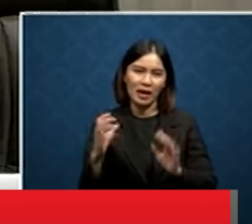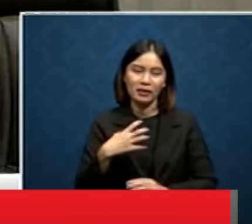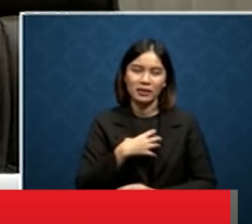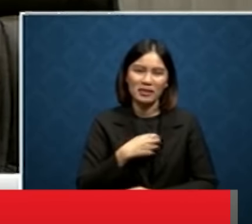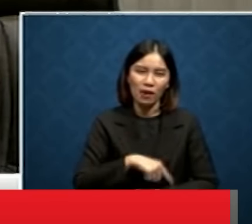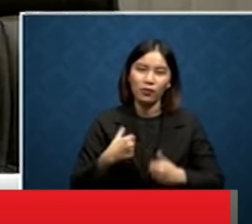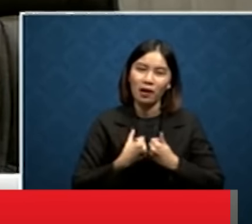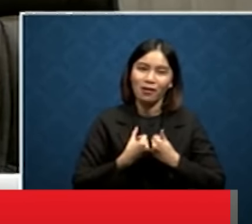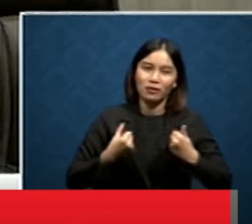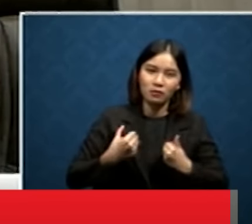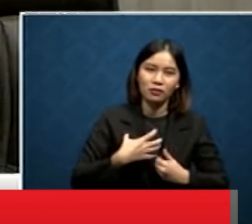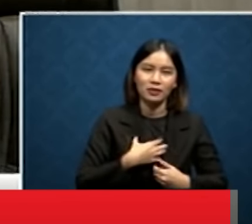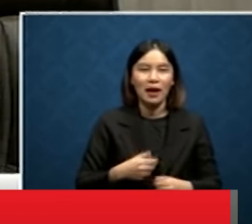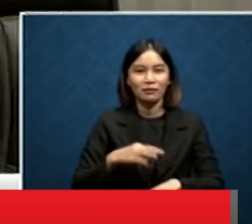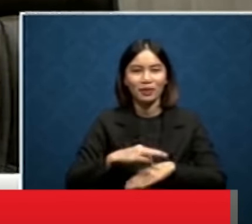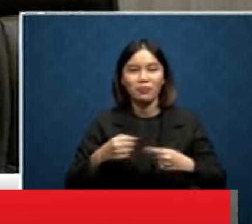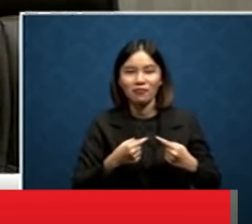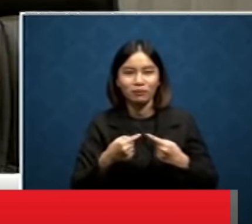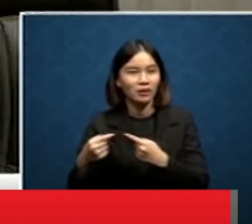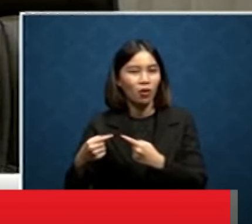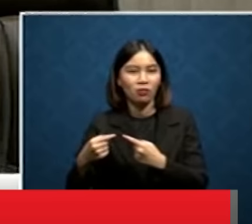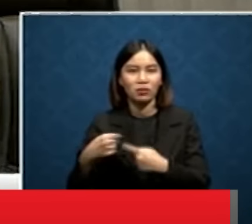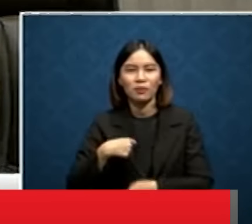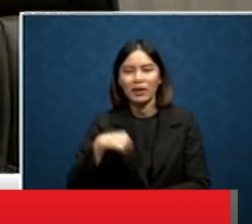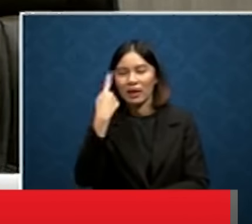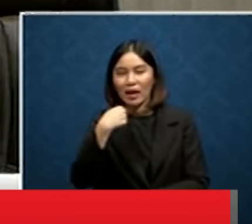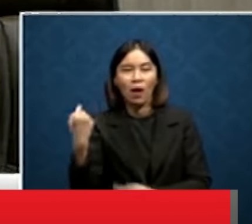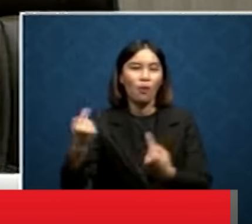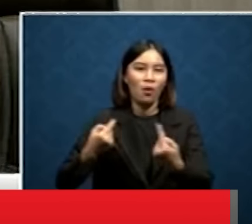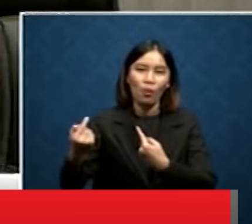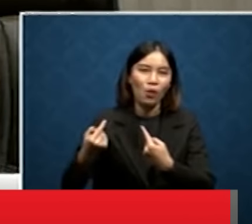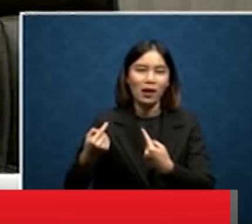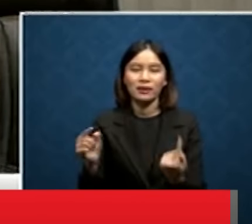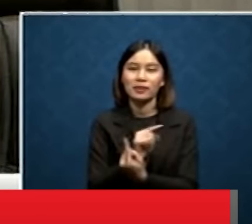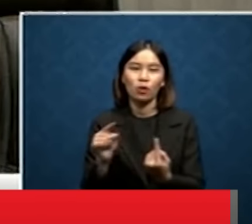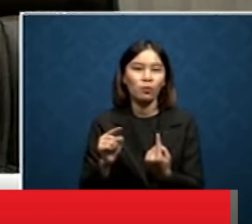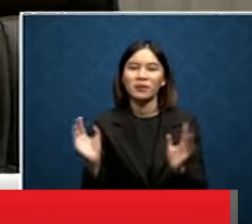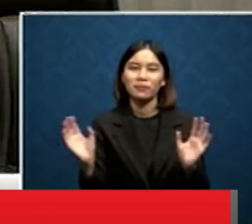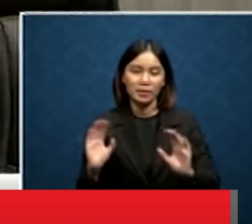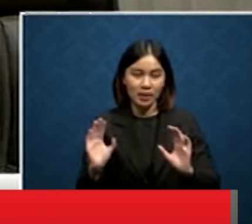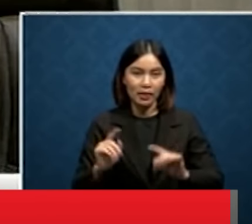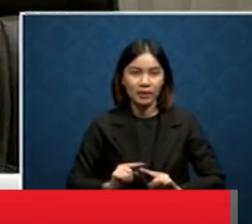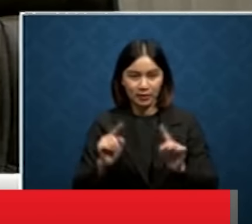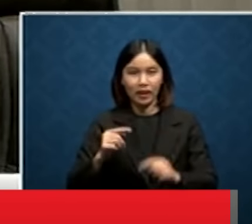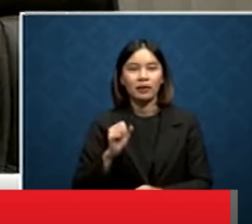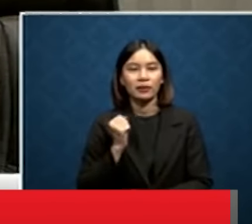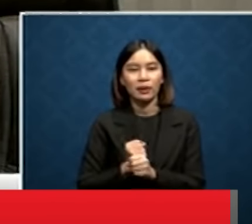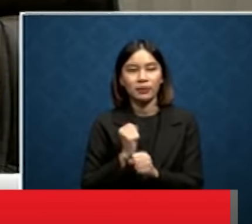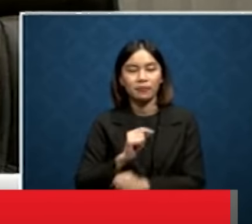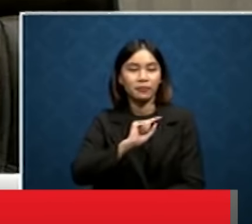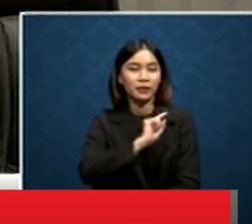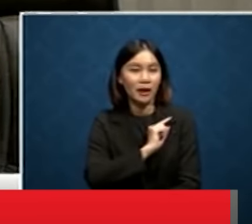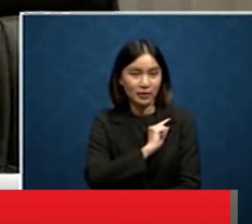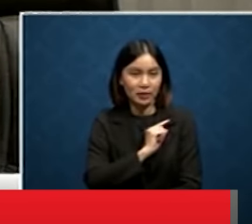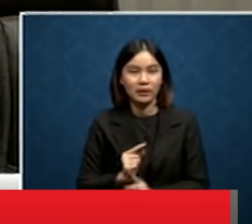เวลาอยากอยู่ต่อเหมือนที่มีการกล่าวหาให้ร้ายกันในสังคมเพียงแต่เราต้องทำหน้าที่